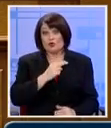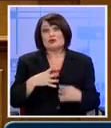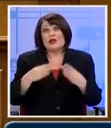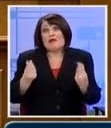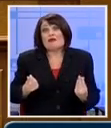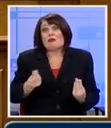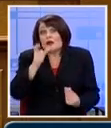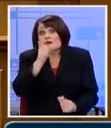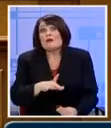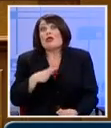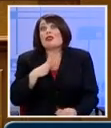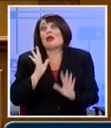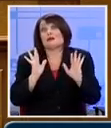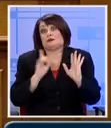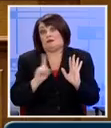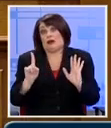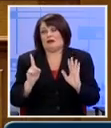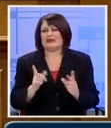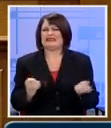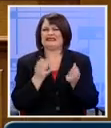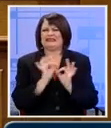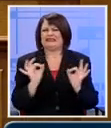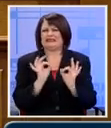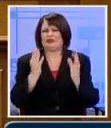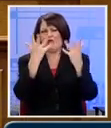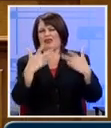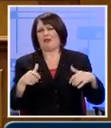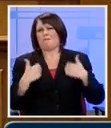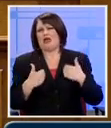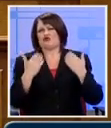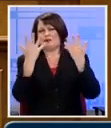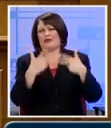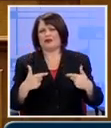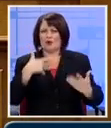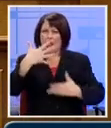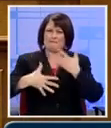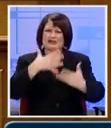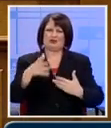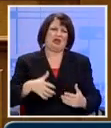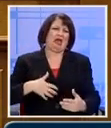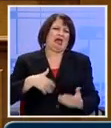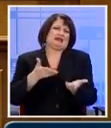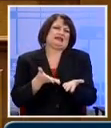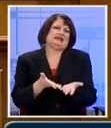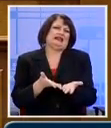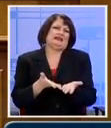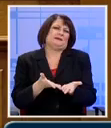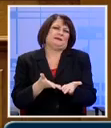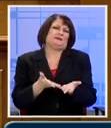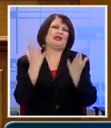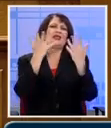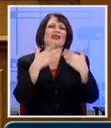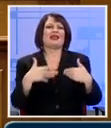επιθυμείτε. Αλλά σίγουρα παίζετε θέατρο. Και δεν μιλάω βέβαια για τα επεισόδια αυτά τα αστεία που έστησαν ως